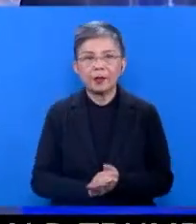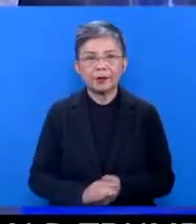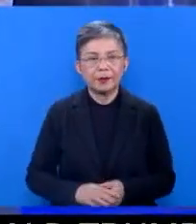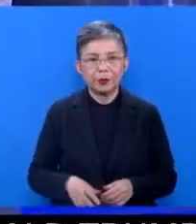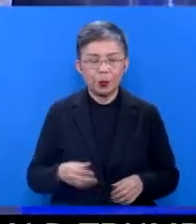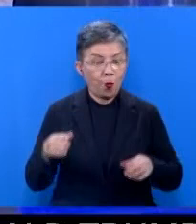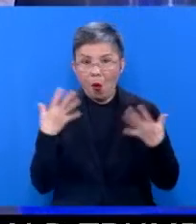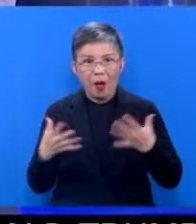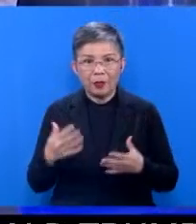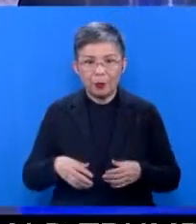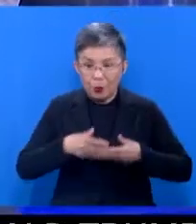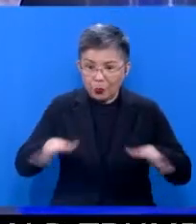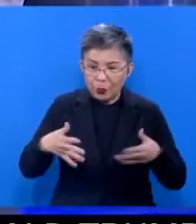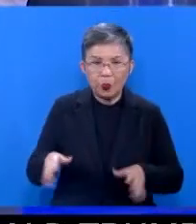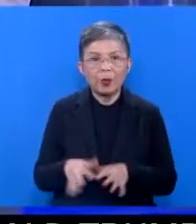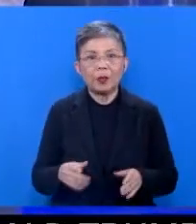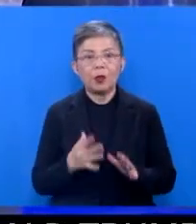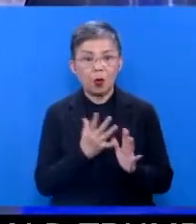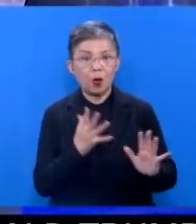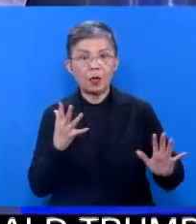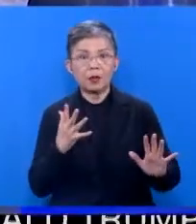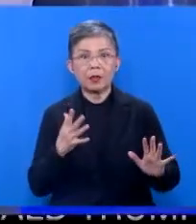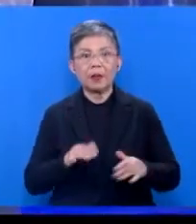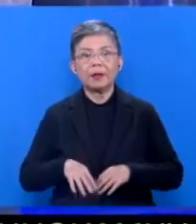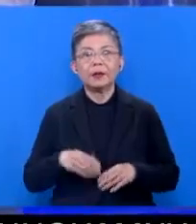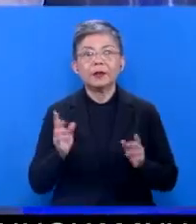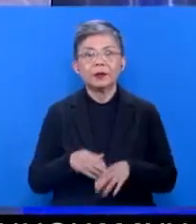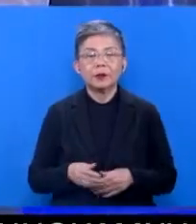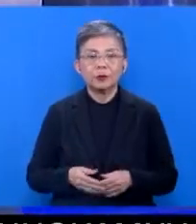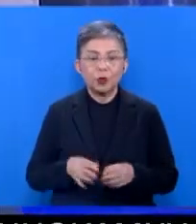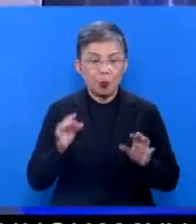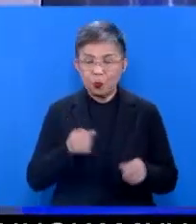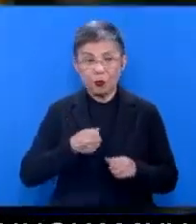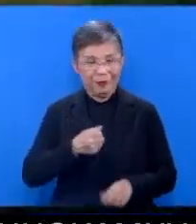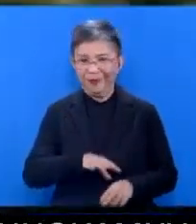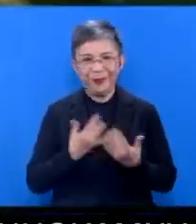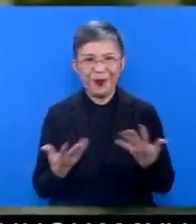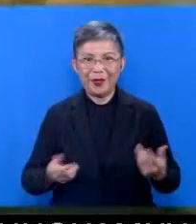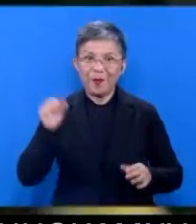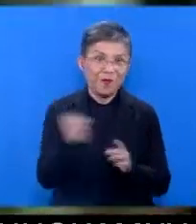kewalahan saat membubarkan ratusan massa yang emosi hingga ikut terkena pukulan warga.